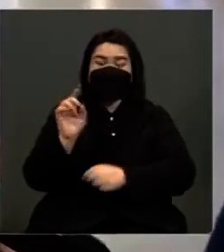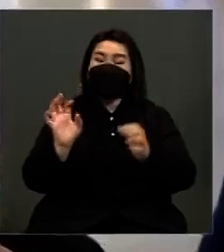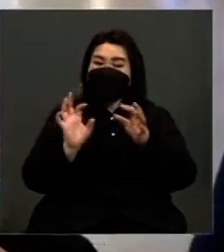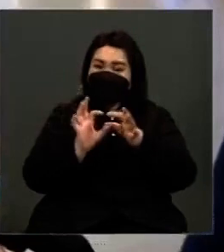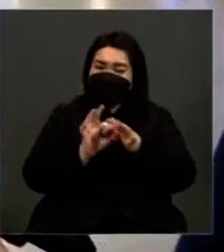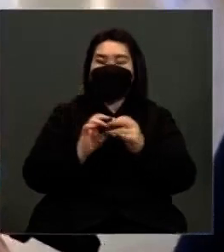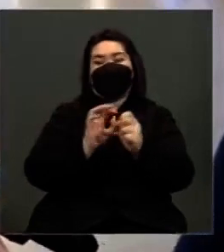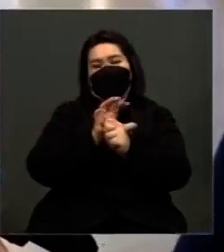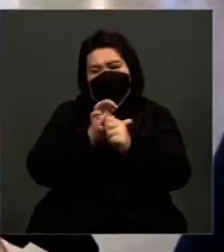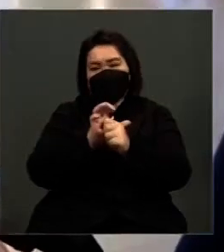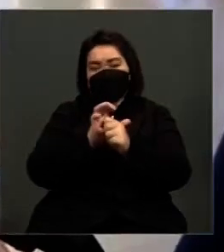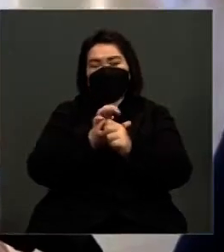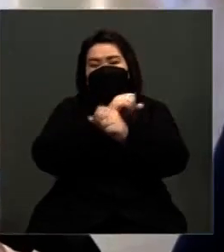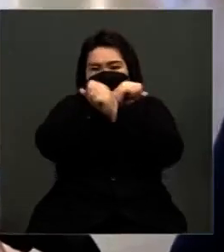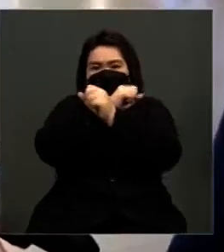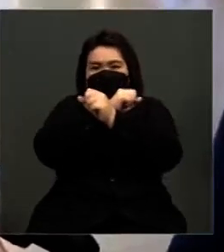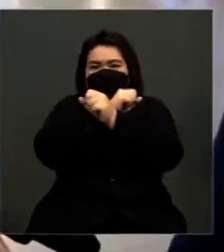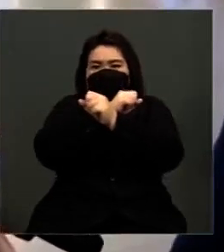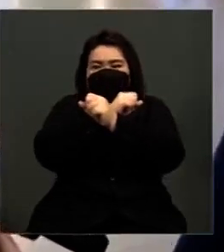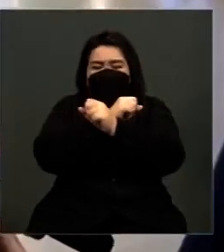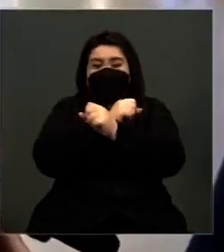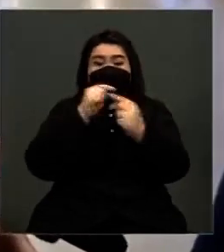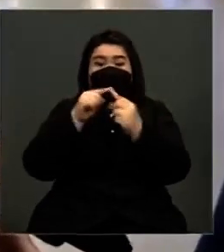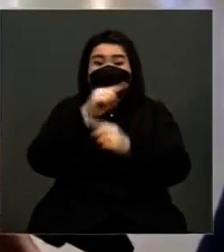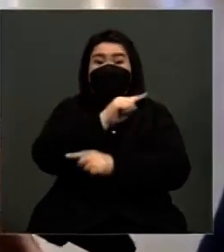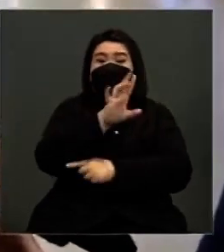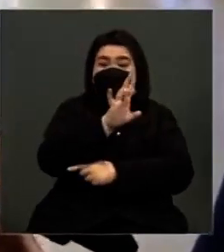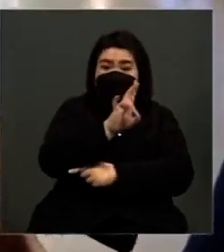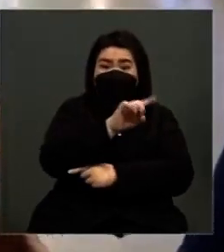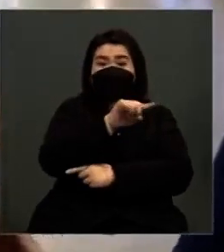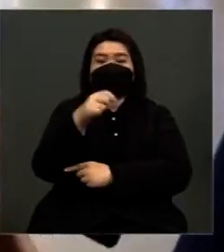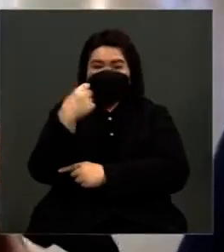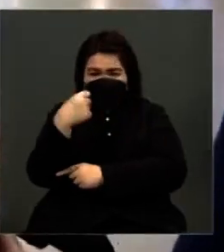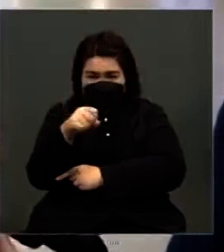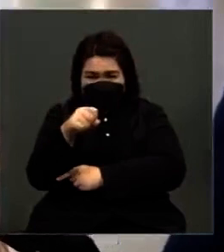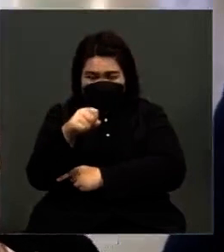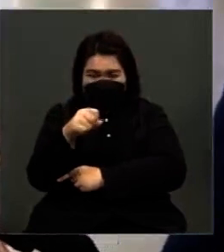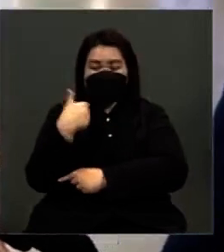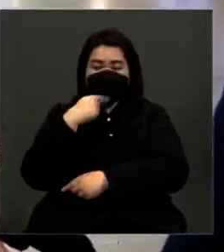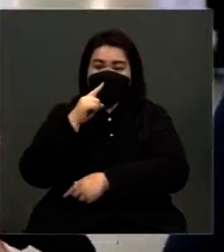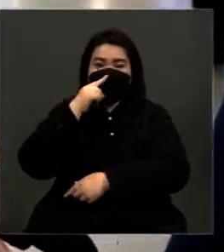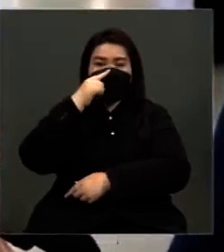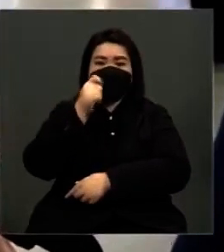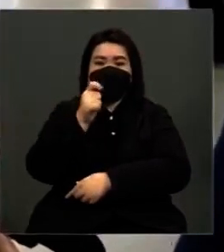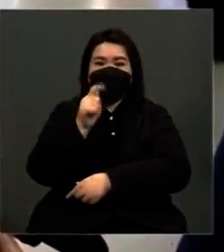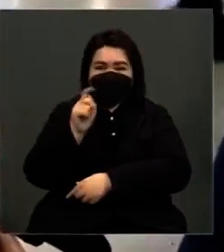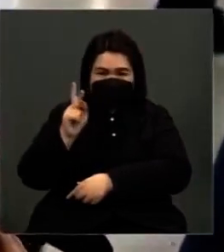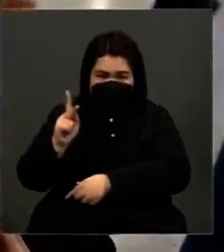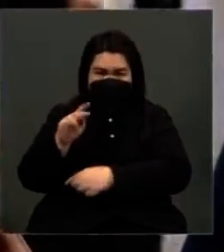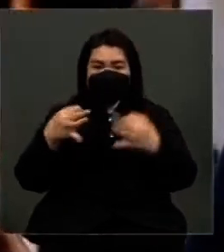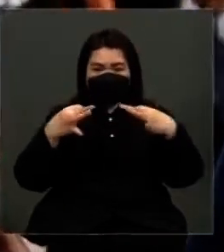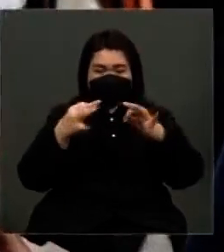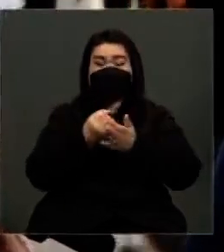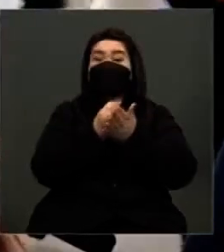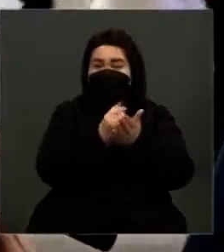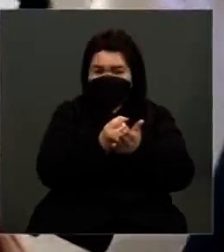เรื่องโควิดนะครับโควิดเนี่ยในช่วงวันที่7ถึง10ที่ผ่านมาเนี่ยก็มีการให้บริการตรวจ ATK ฟรีให้กับพี่น้องประชาชนไปแล้วนะครับ